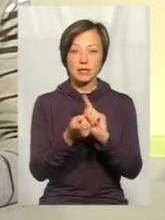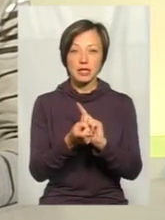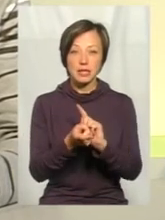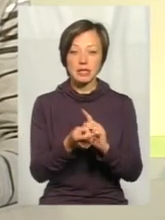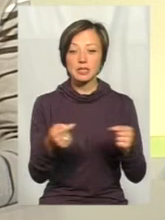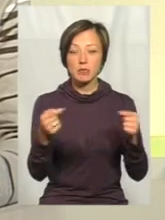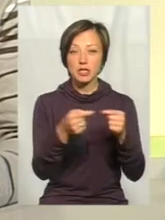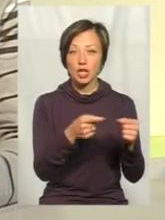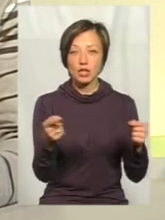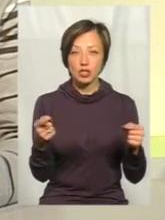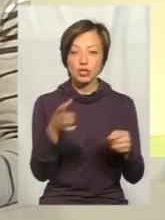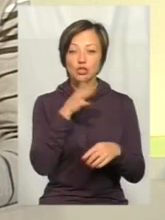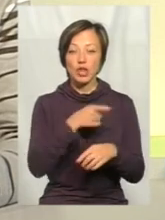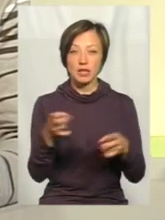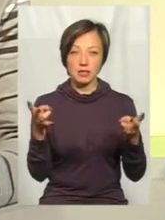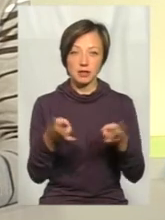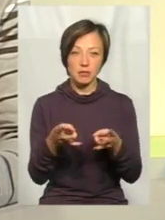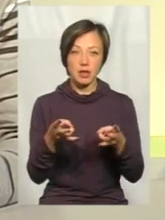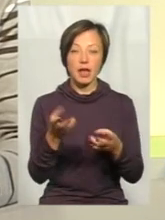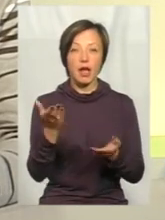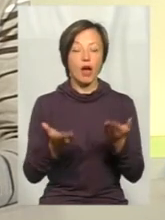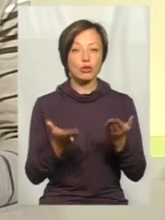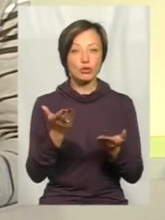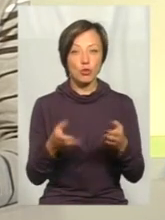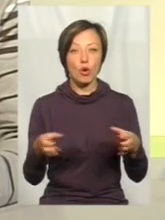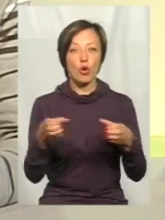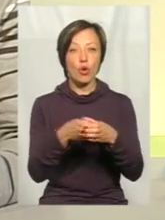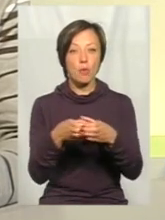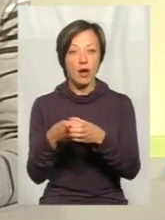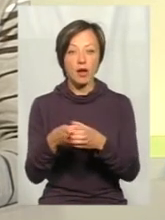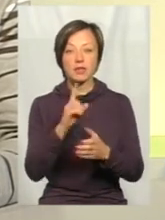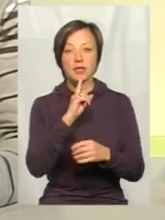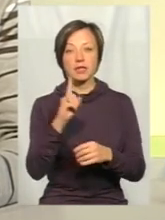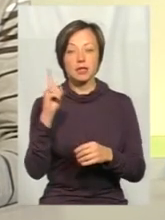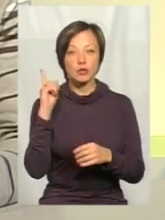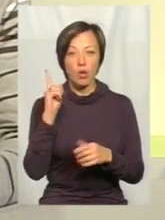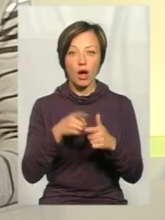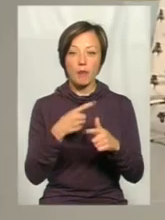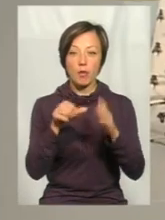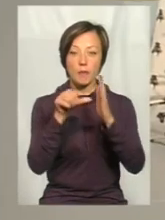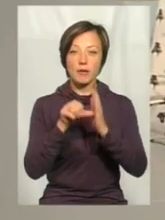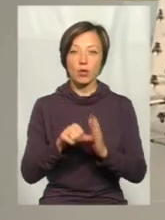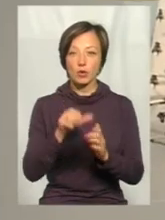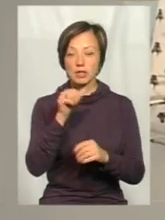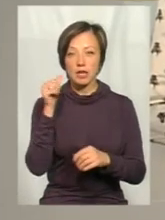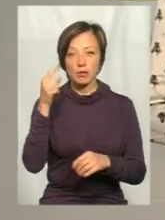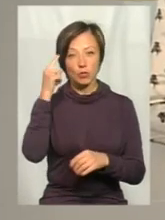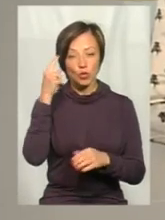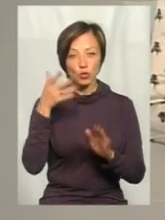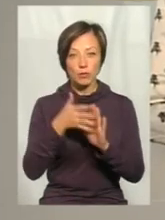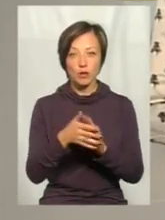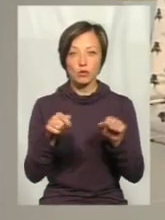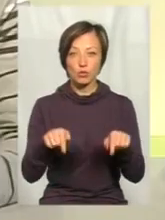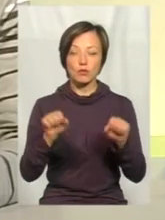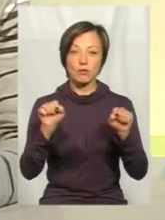треба час, тобто там грошей не треба. Да? І принаймні, якщо б громади ще рік назад там, або півроку назад продумали, що тут, в